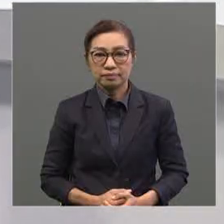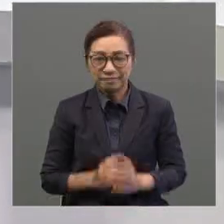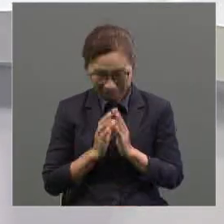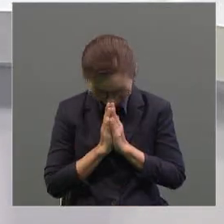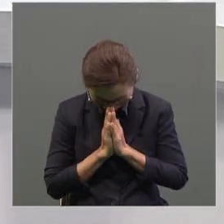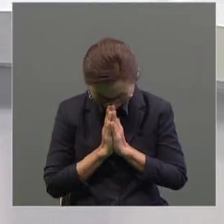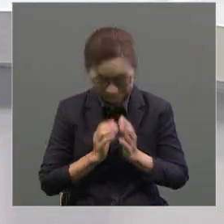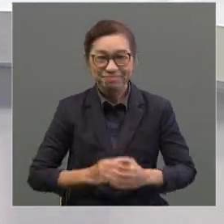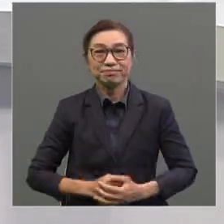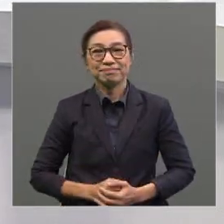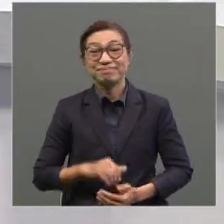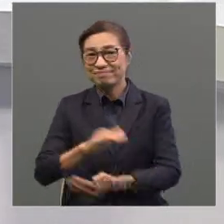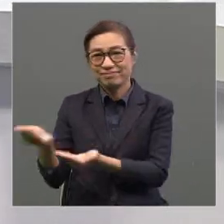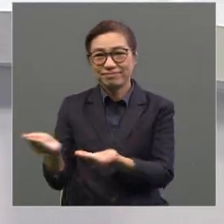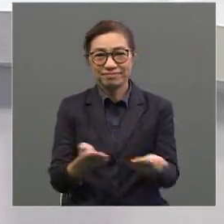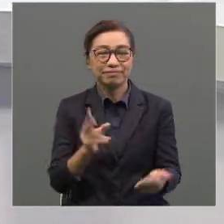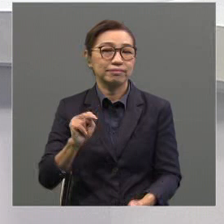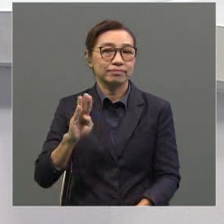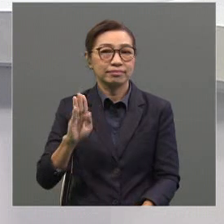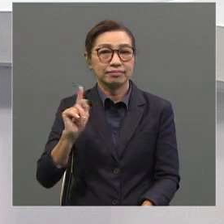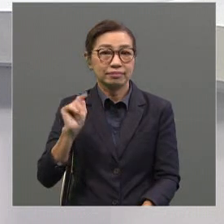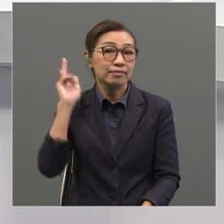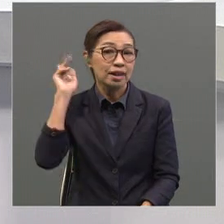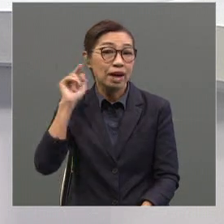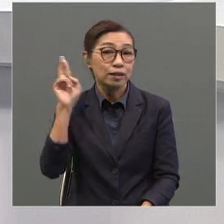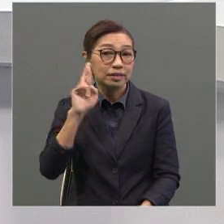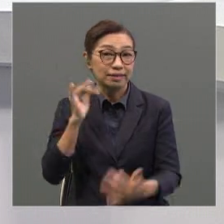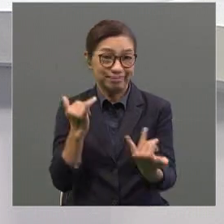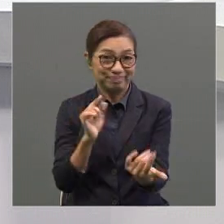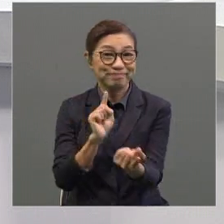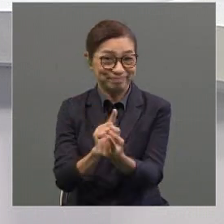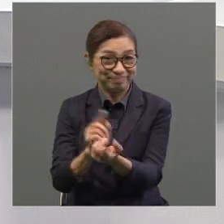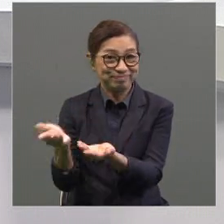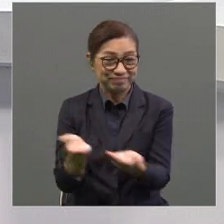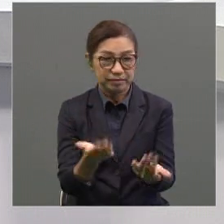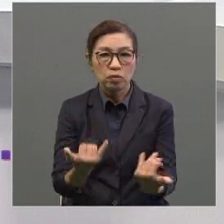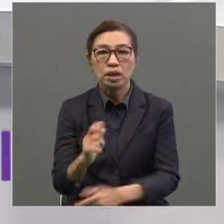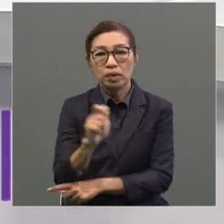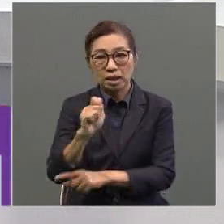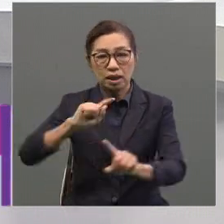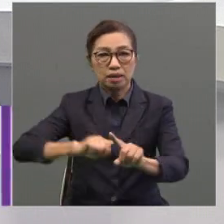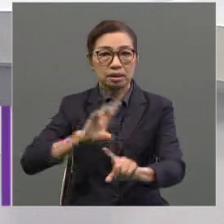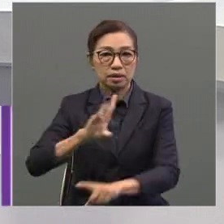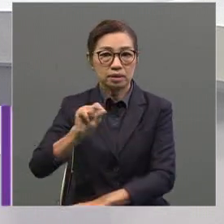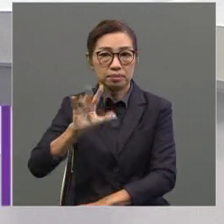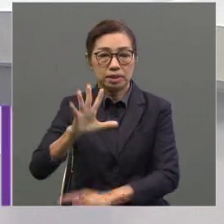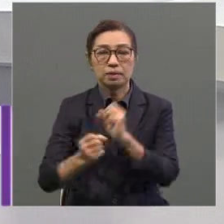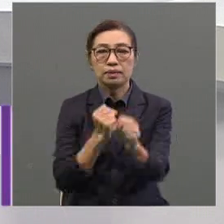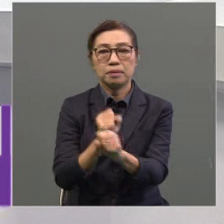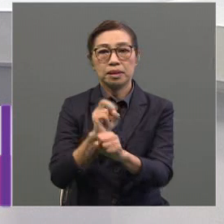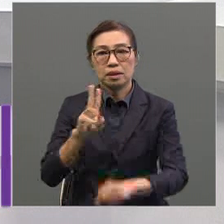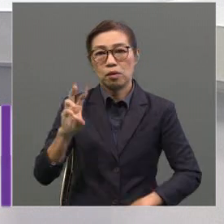สวัสดีครับสวัสดีค่ะต้อนรับคุณผู้ชมเข้าสู่ mvt Newsในช่วงของข่าวภาคเที่ยงนะคะวันนี้วันอังคารที่ 25กรกฎาคม